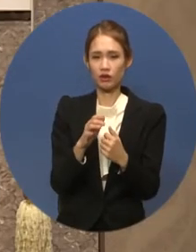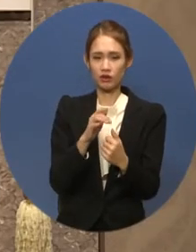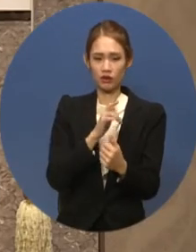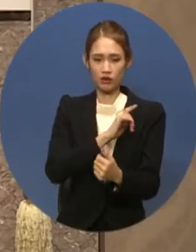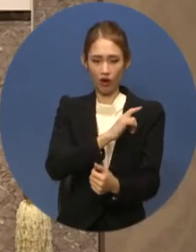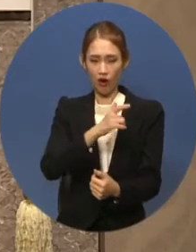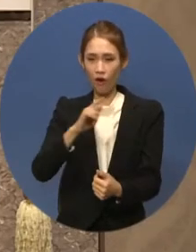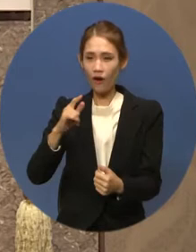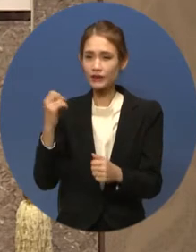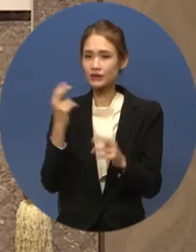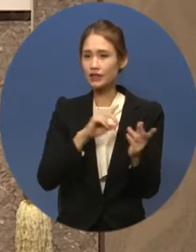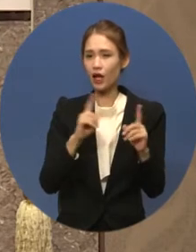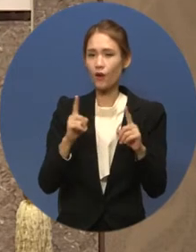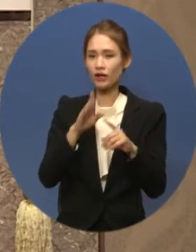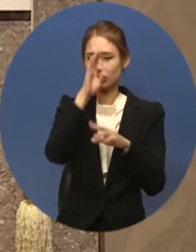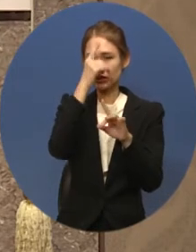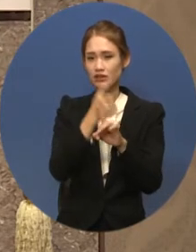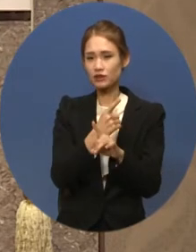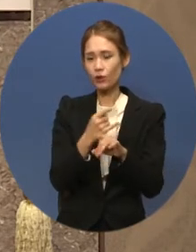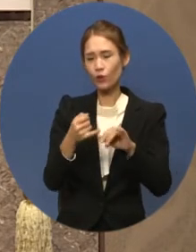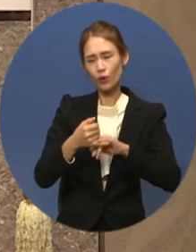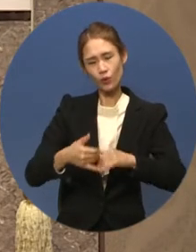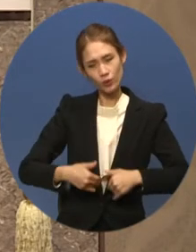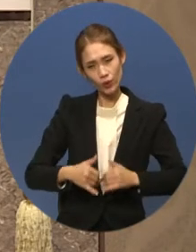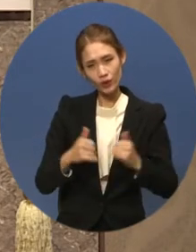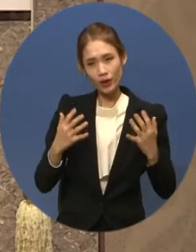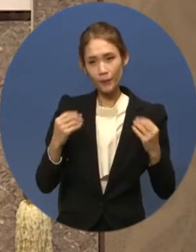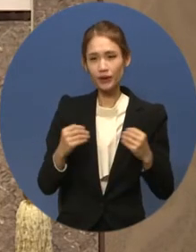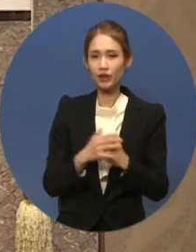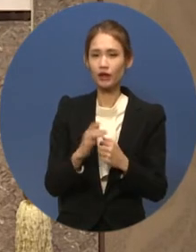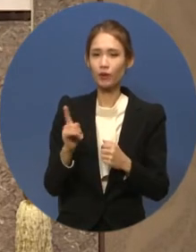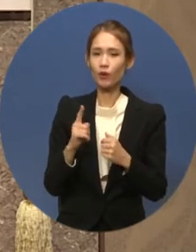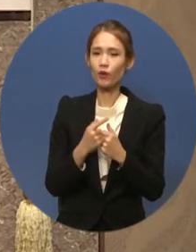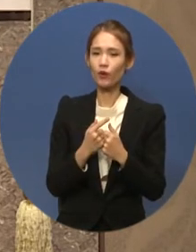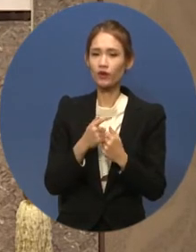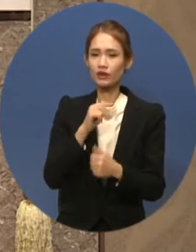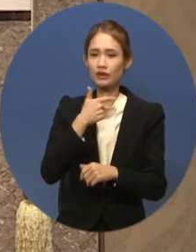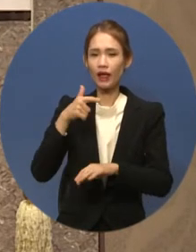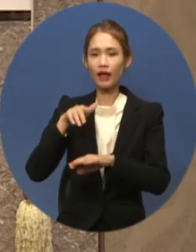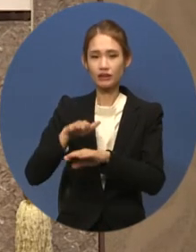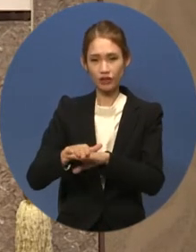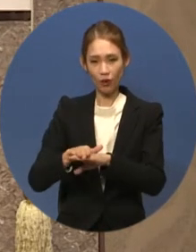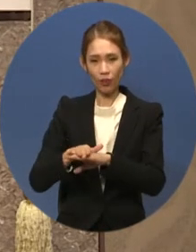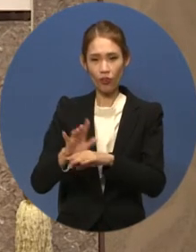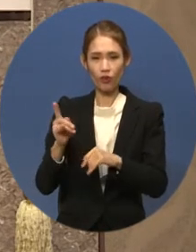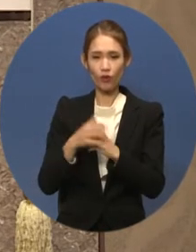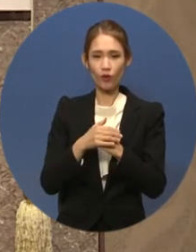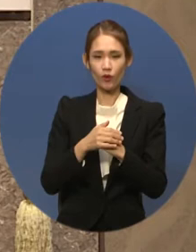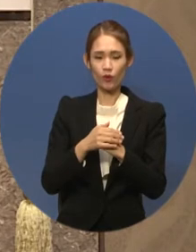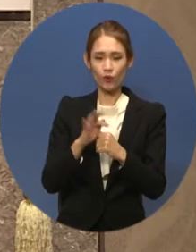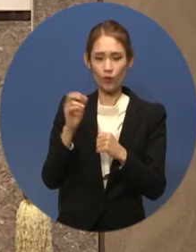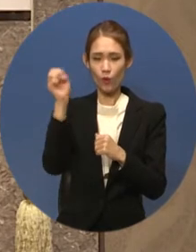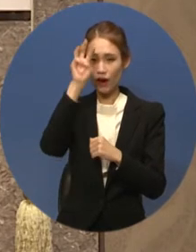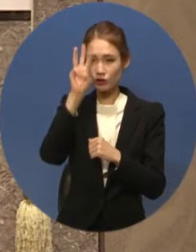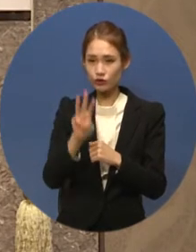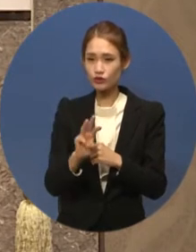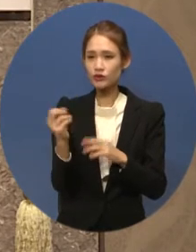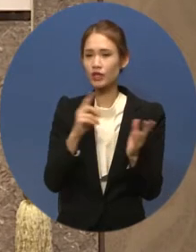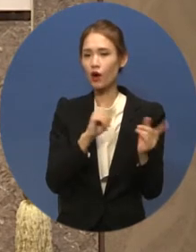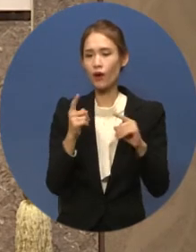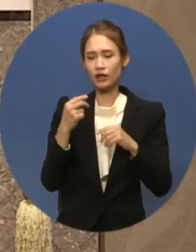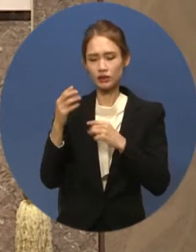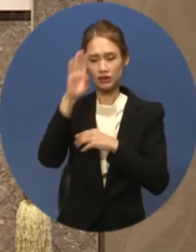필요하신 분들이 굉장히 많습니다 그래서 우리 대전 모은 병원이나 광주 고온 병원에는 재활 치료 센터를 아주 근대적 으로